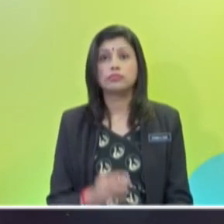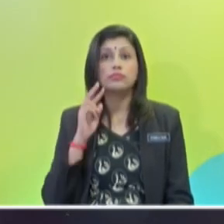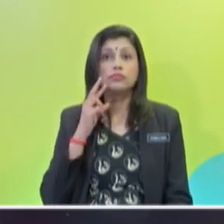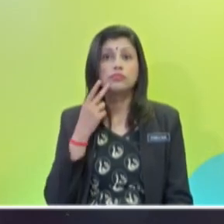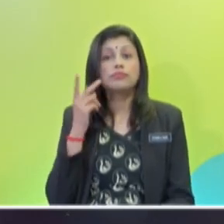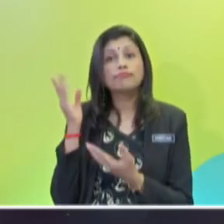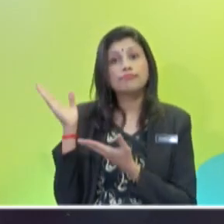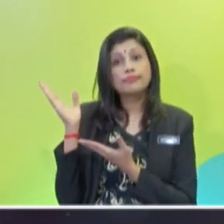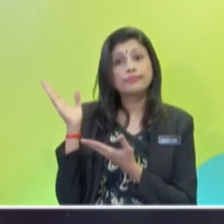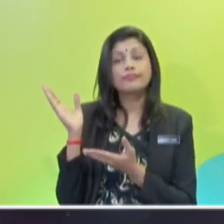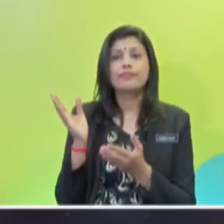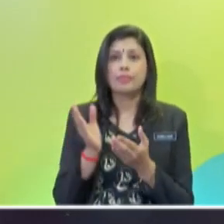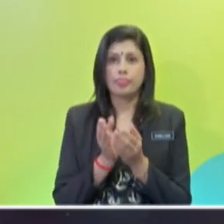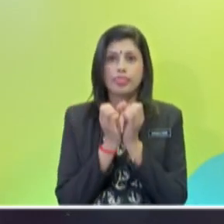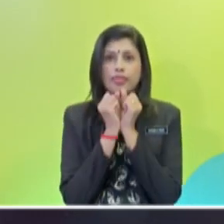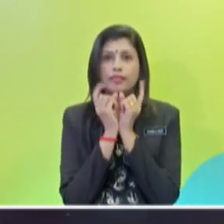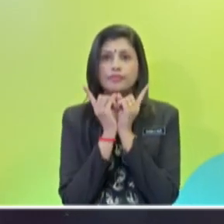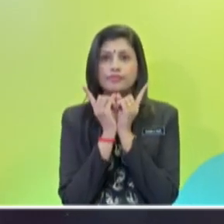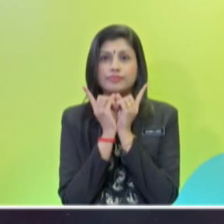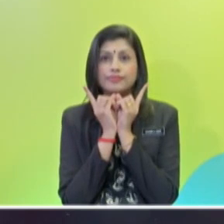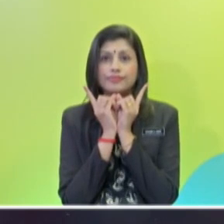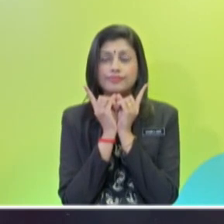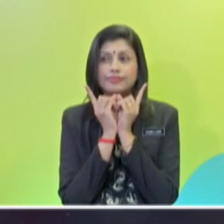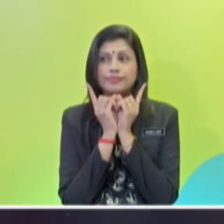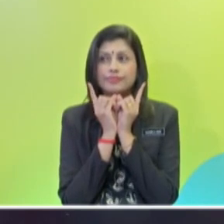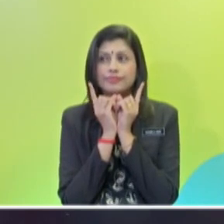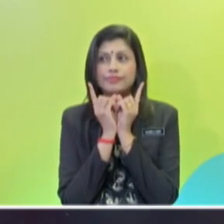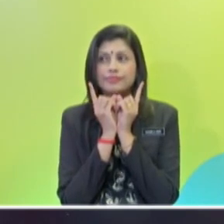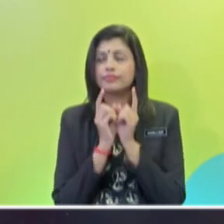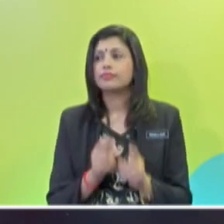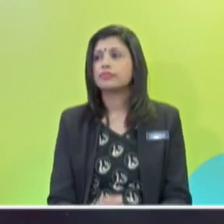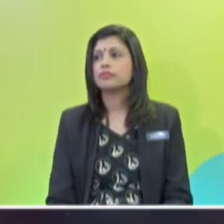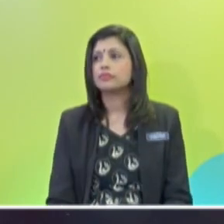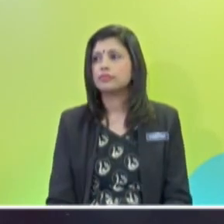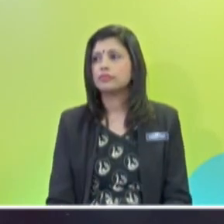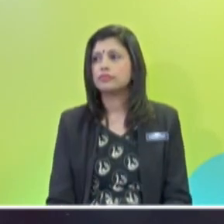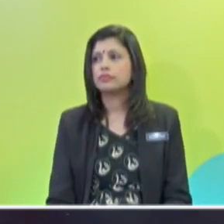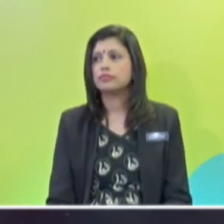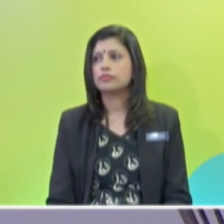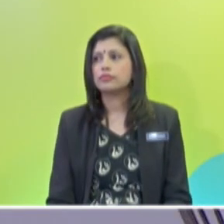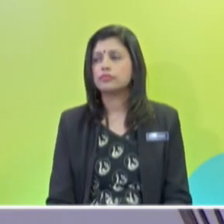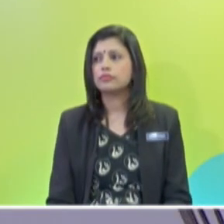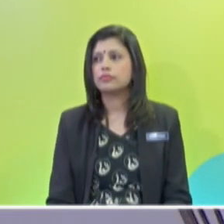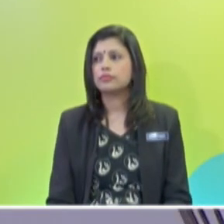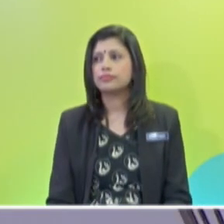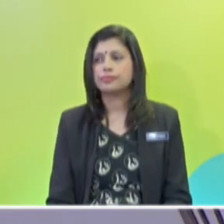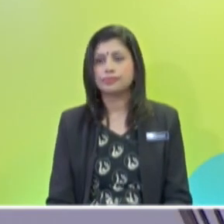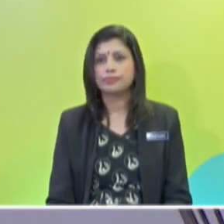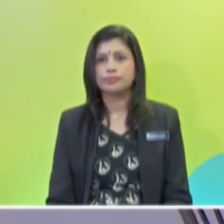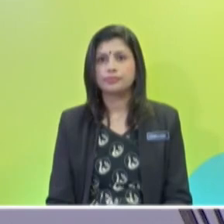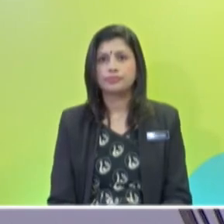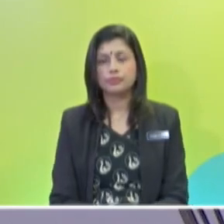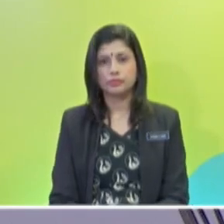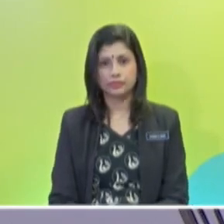sawi cikgu. Bercari perkataan sawi tak? Sawi ada dekat sini cikgu. Okay, saya tambahkan sekarang boleh ke cikgu? Boleh. Saya tambahkan